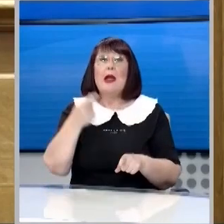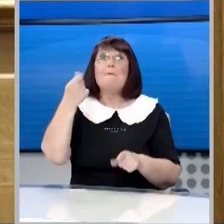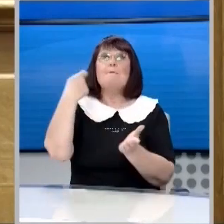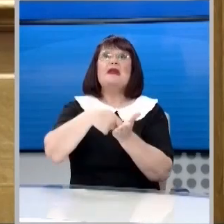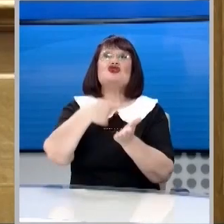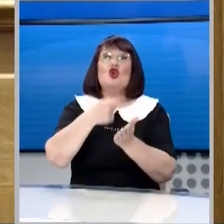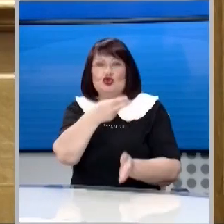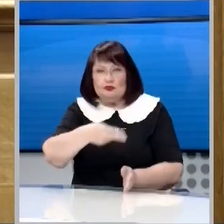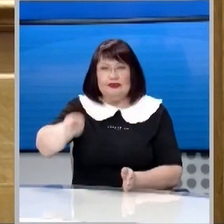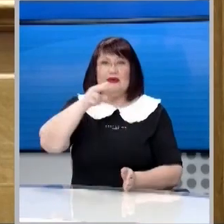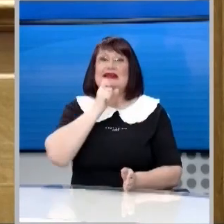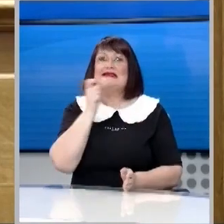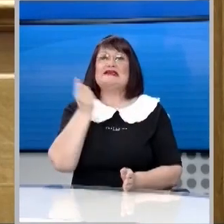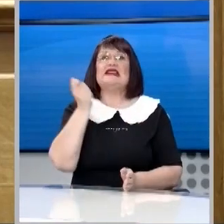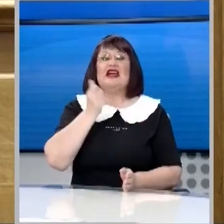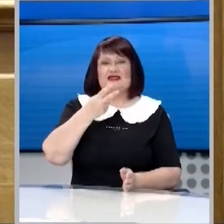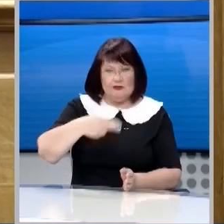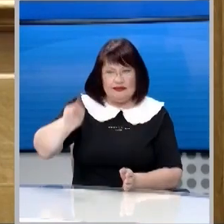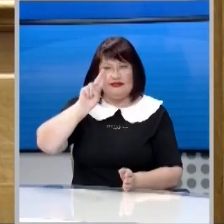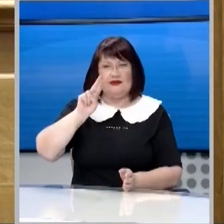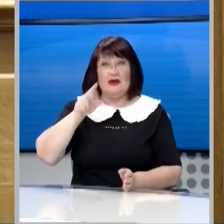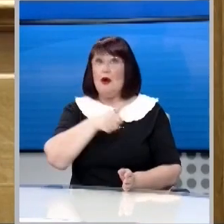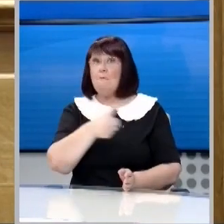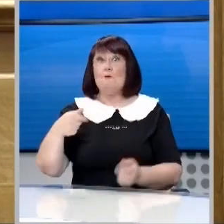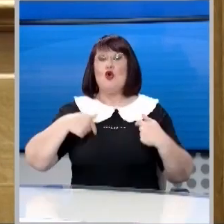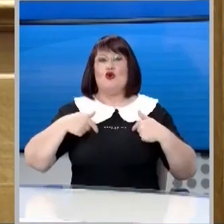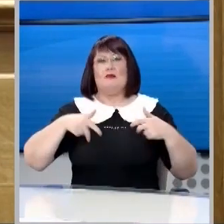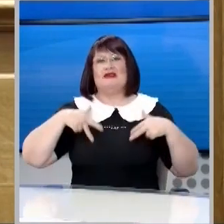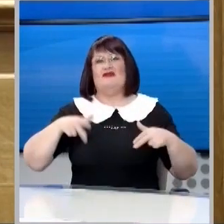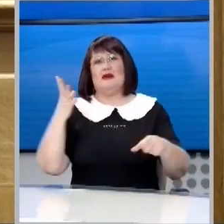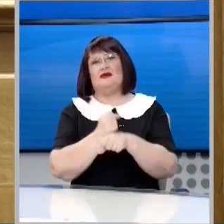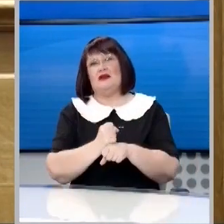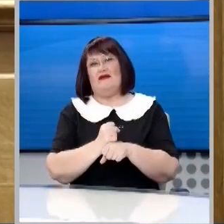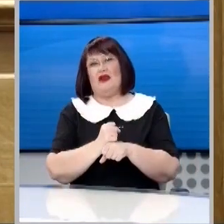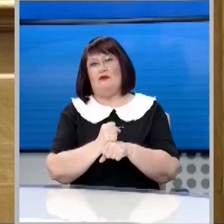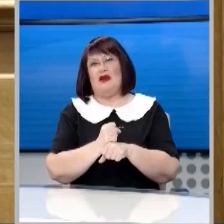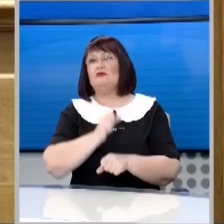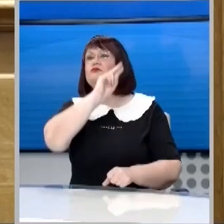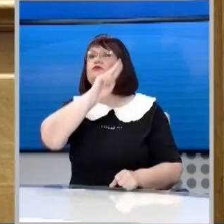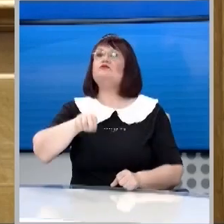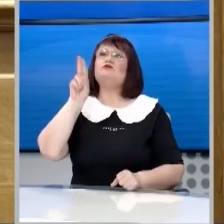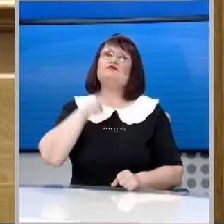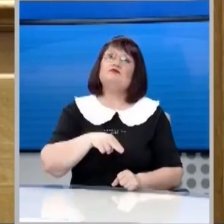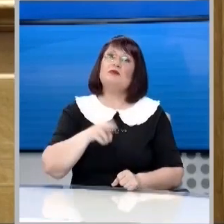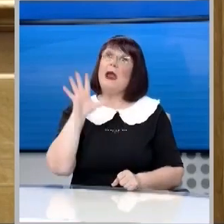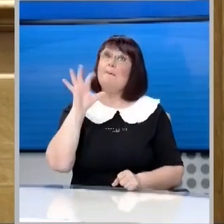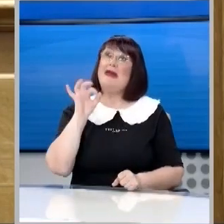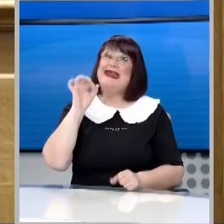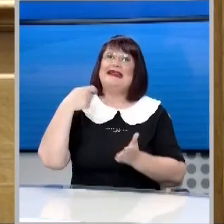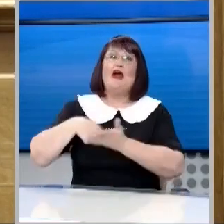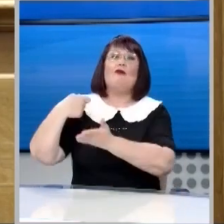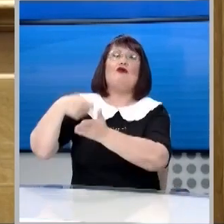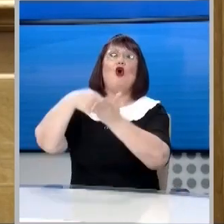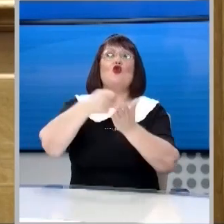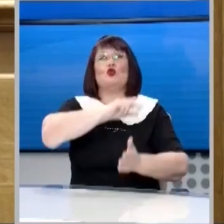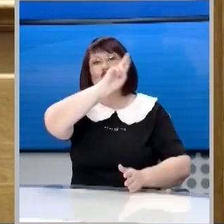μισθών και των συντάξεων, που μόνο αυτή η κυβέρνηση έχει πετύχει, την κατάργηση 50 και φόρων,